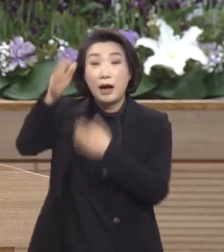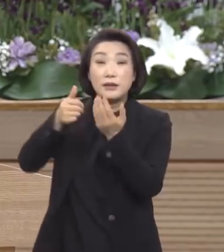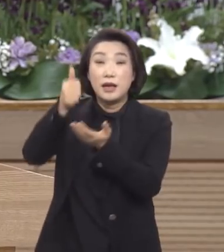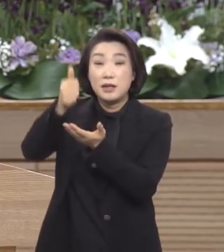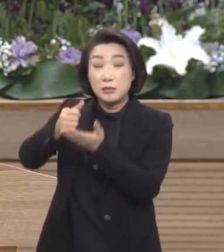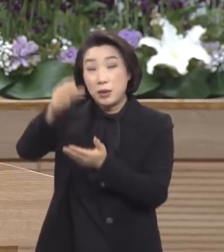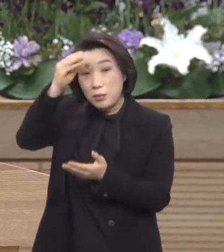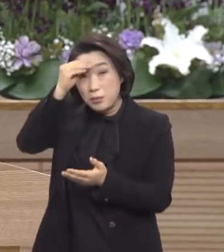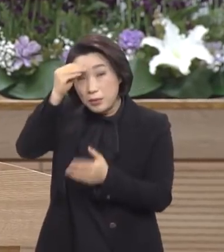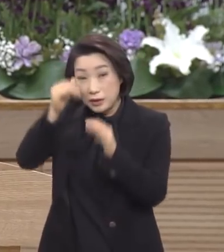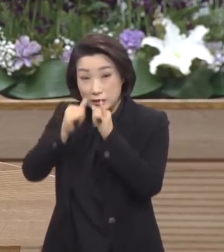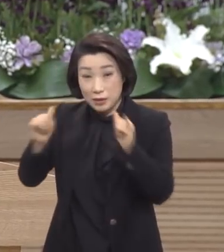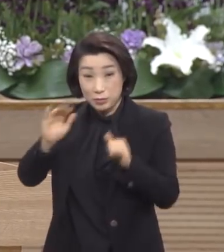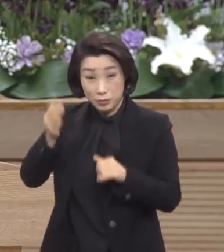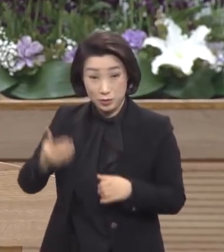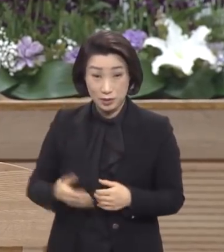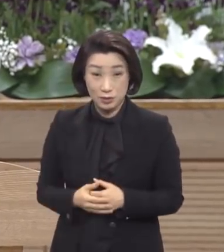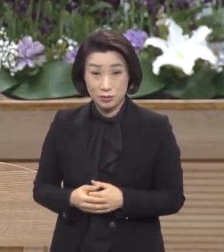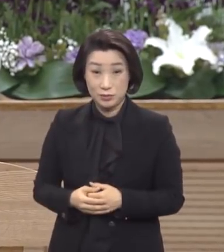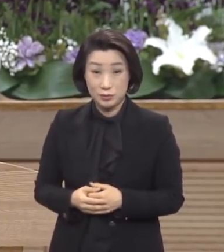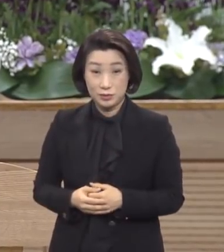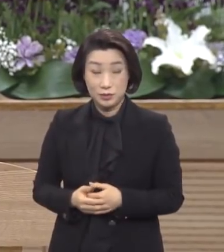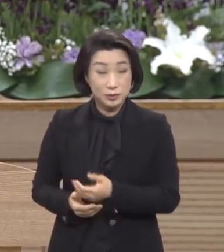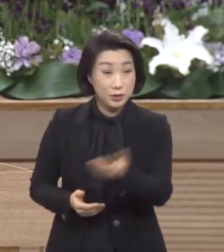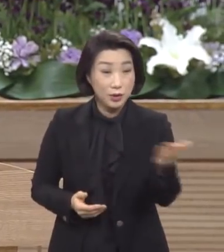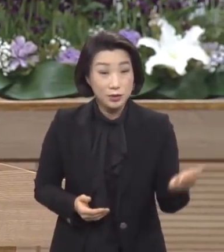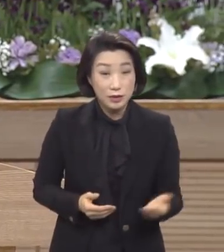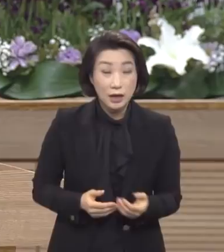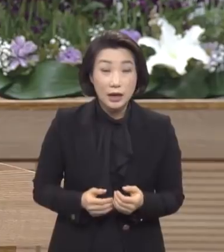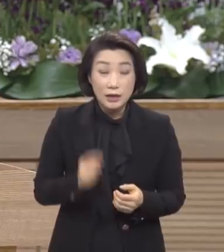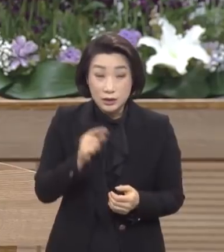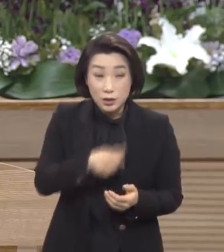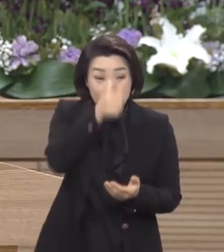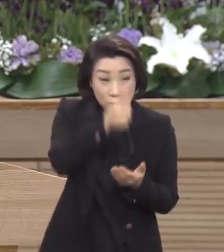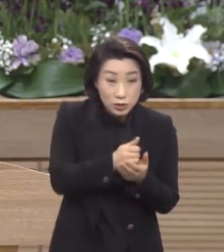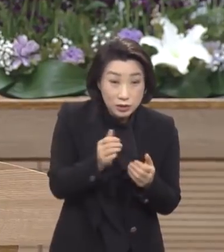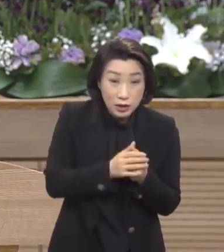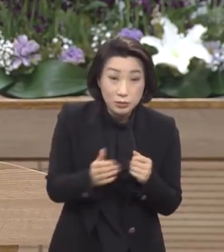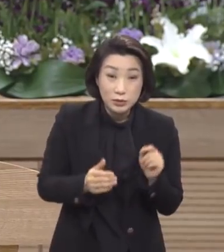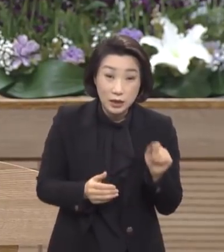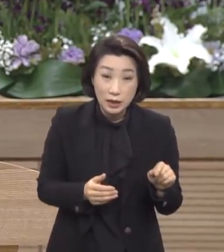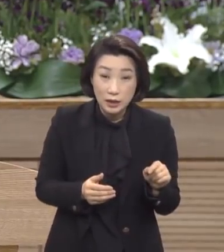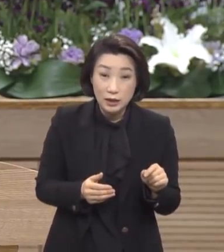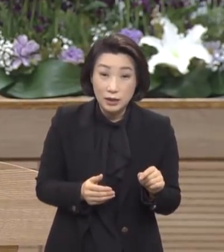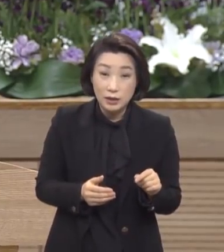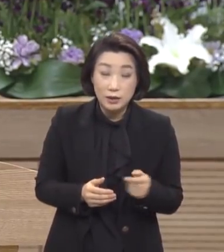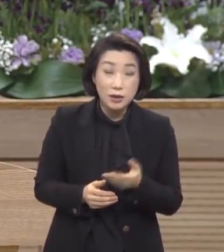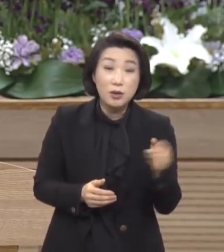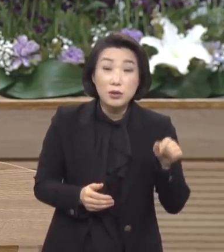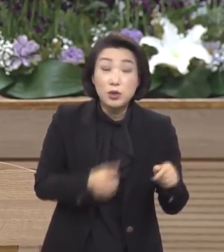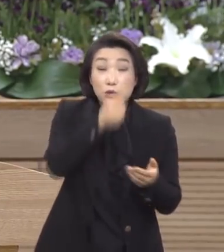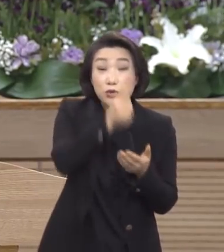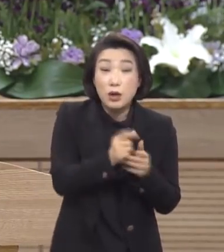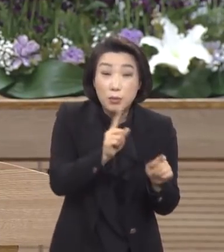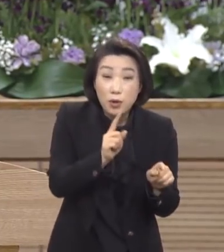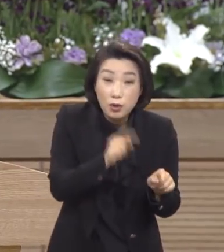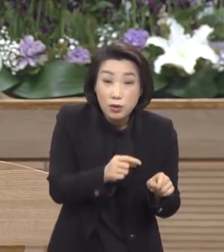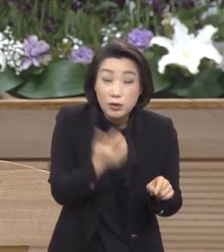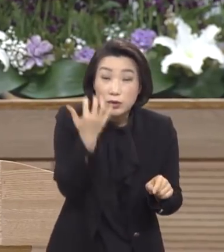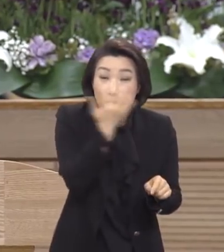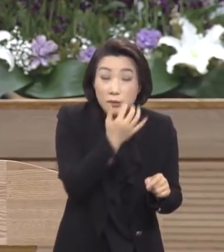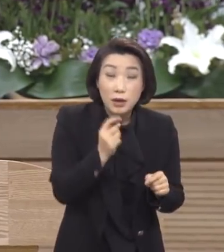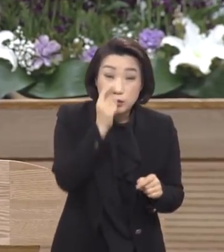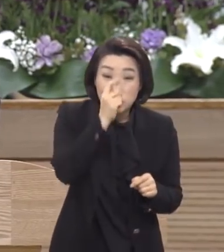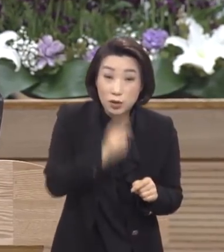하나님을 본받는 자들아 너희가 이런 죄 때문에 무슨 죄?